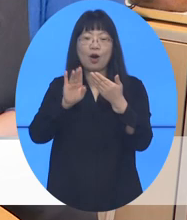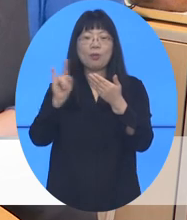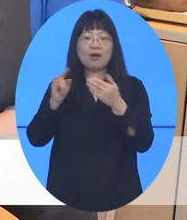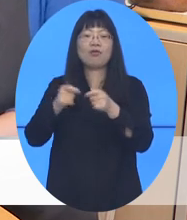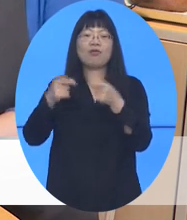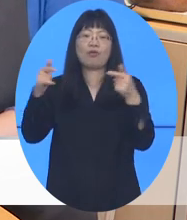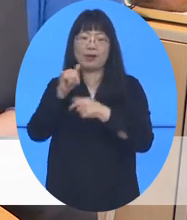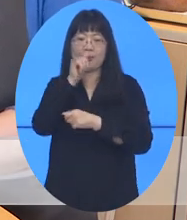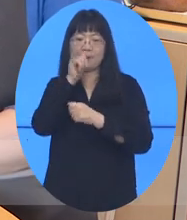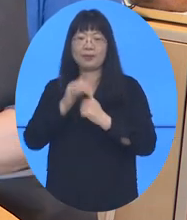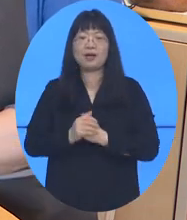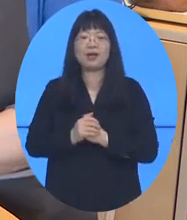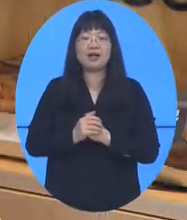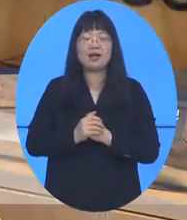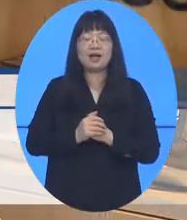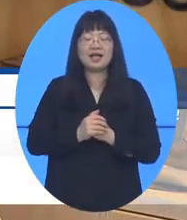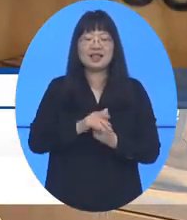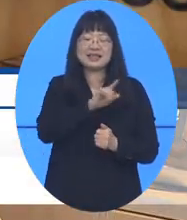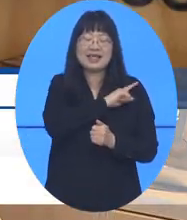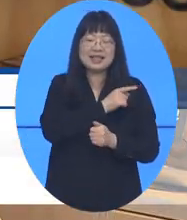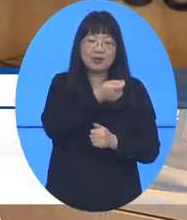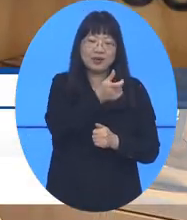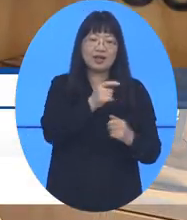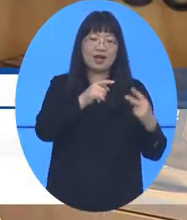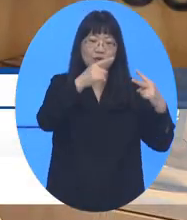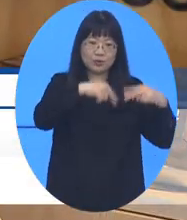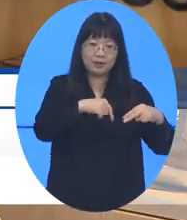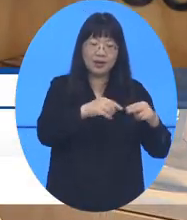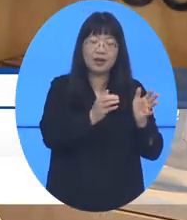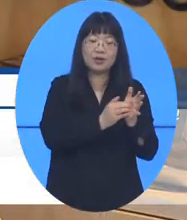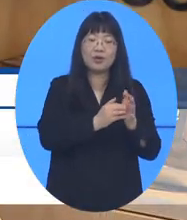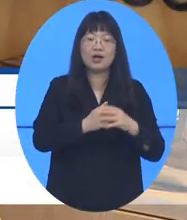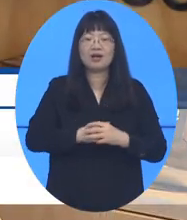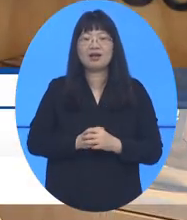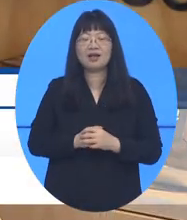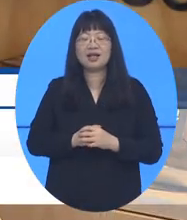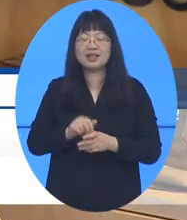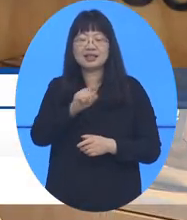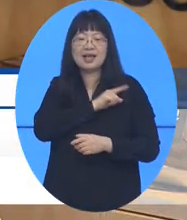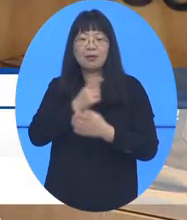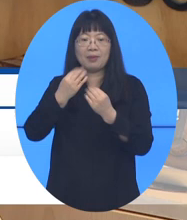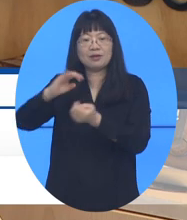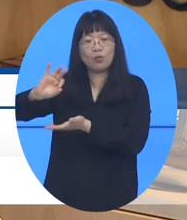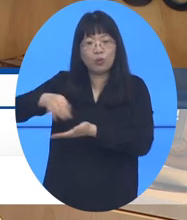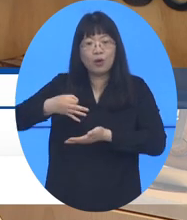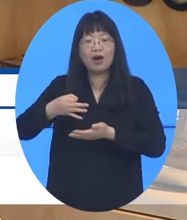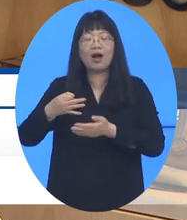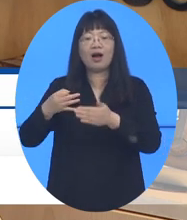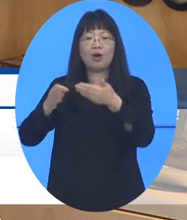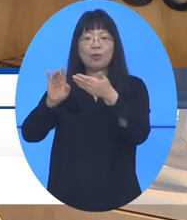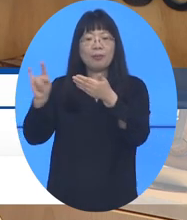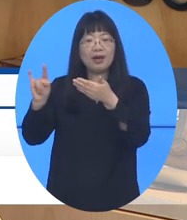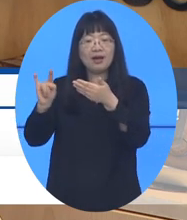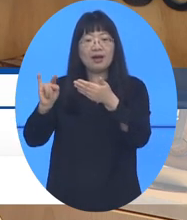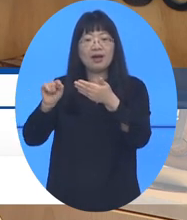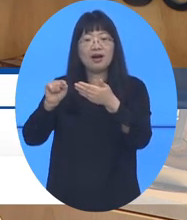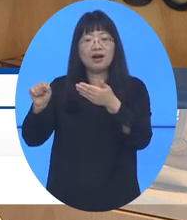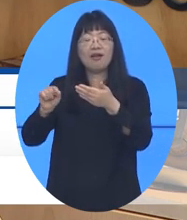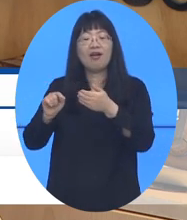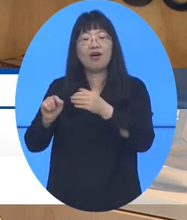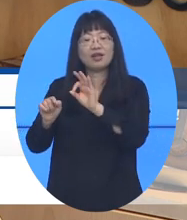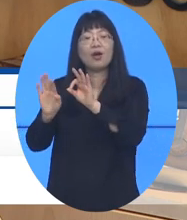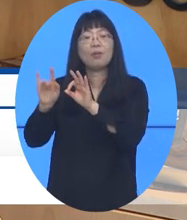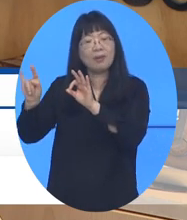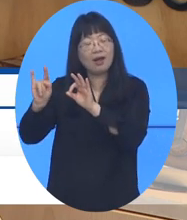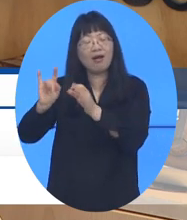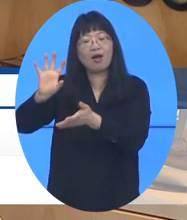오른 곳도 있다고 말합니다. 최하가 2배 정도고요. 그다음에 최상은 뭐 9배에서